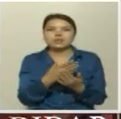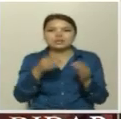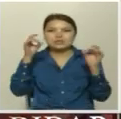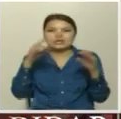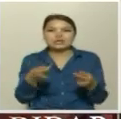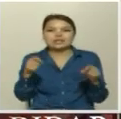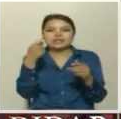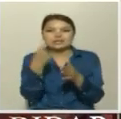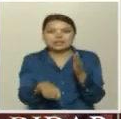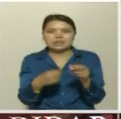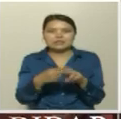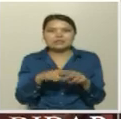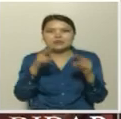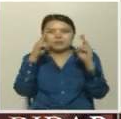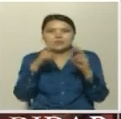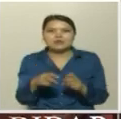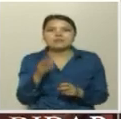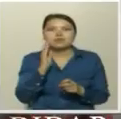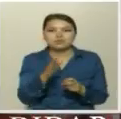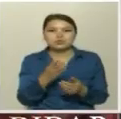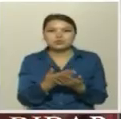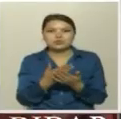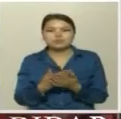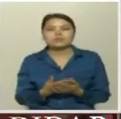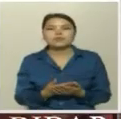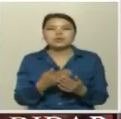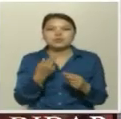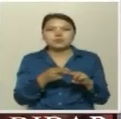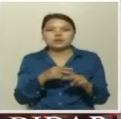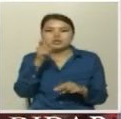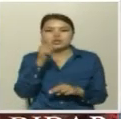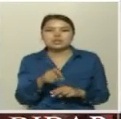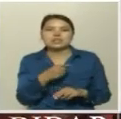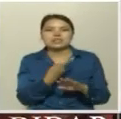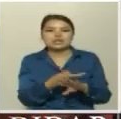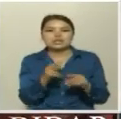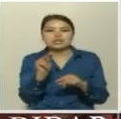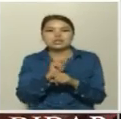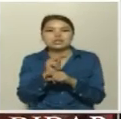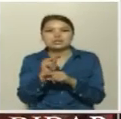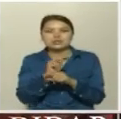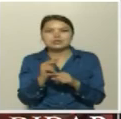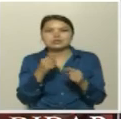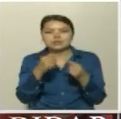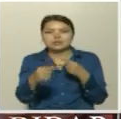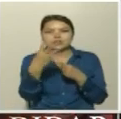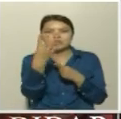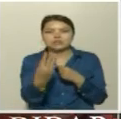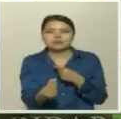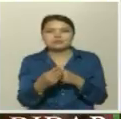ресторан закрылся до окончания проверки специалистами санэпидстанции. Пациенты будут находиться на лечении в течение ближайших 4